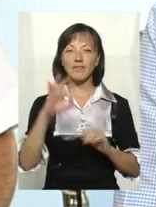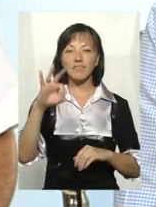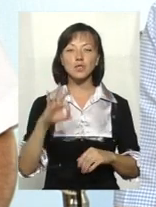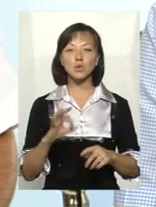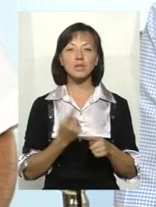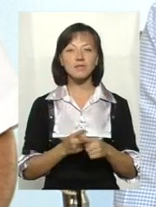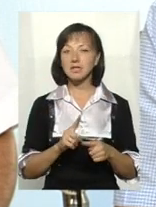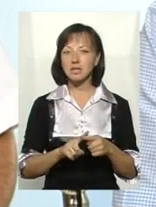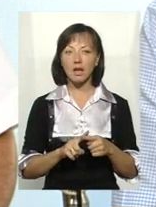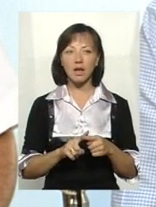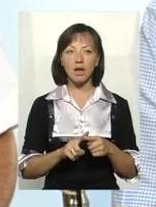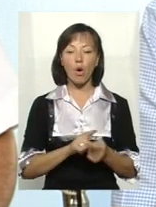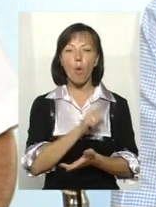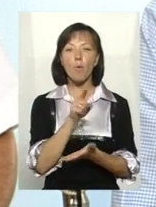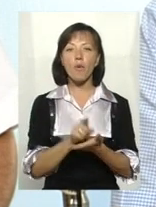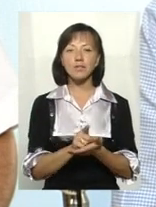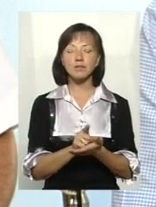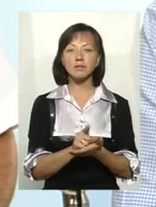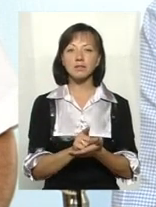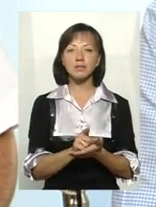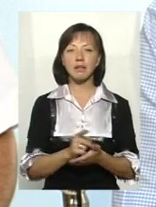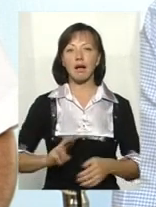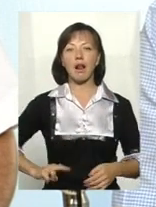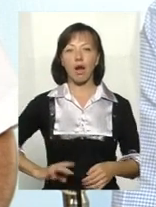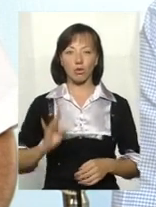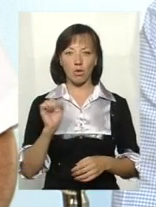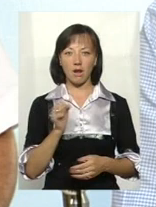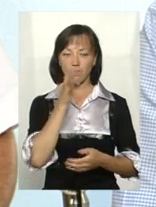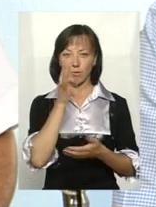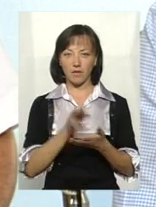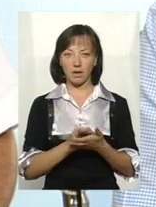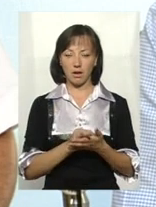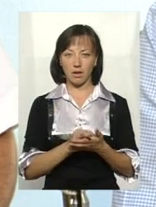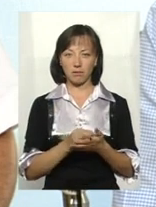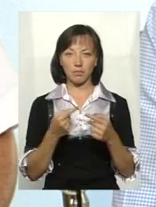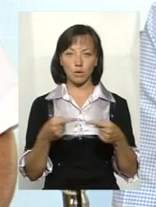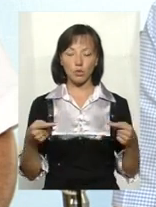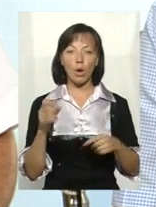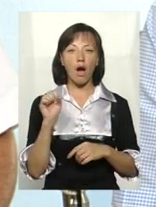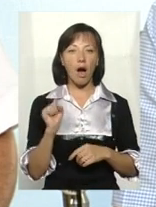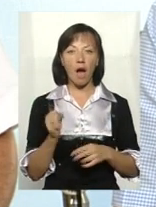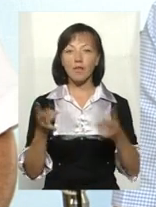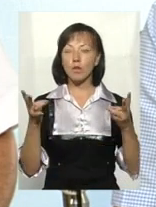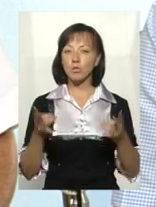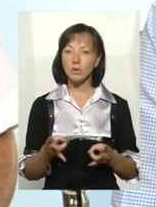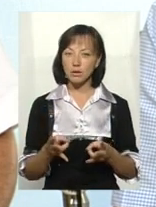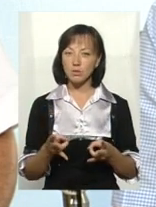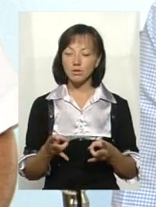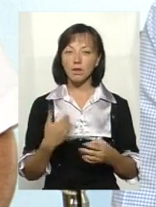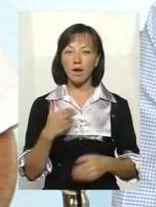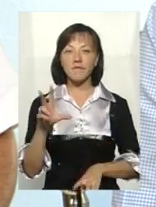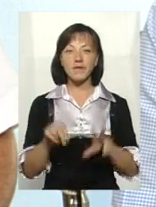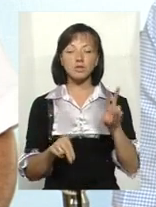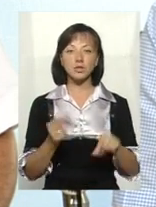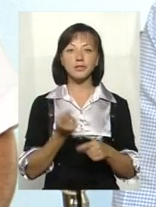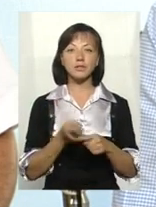це обов'язки і зобов'язання директора, за що він несе відповідальність тощо. Необхідно, я вважаю,